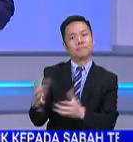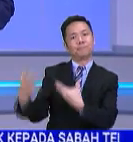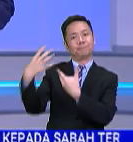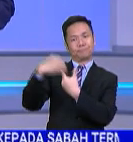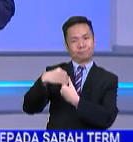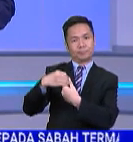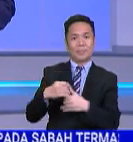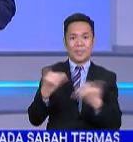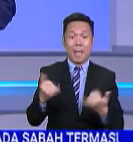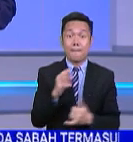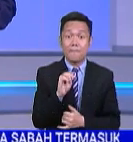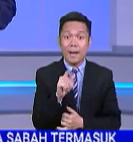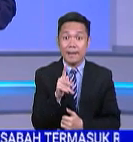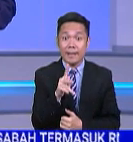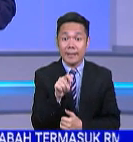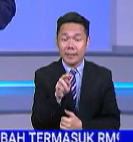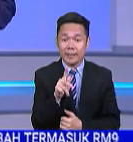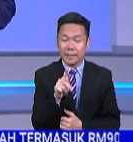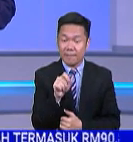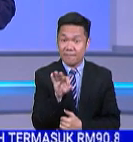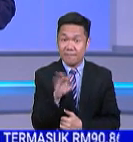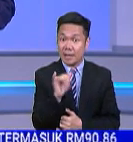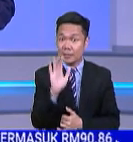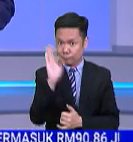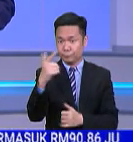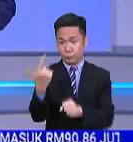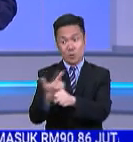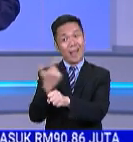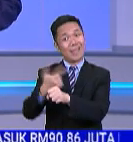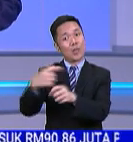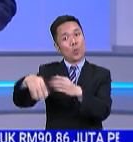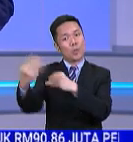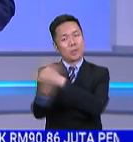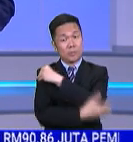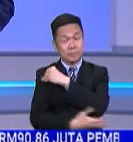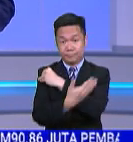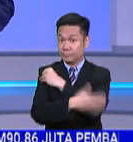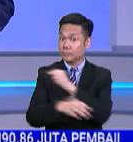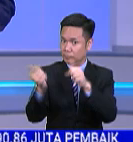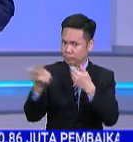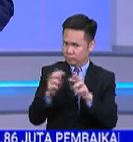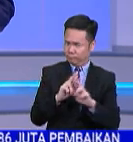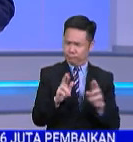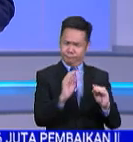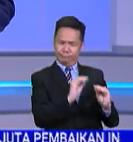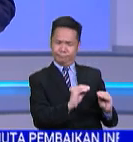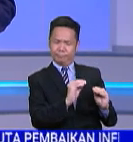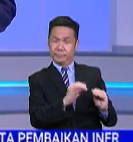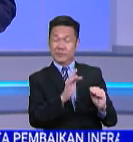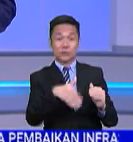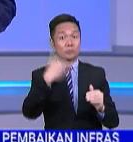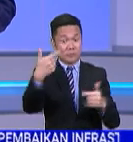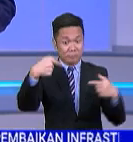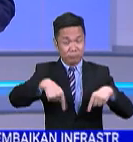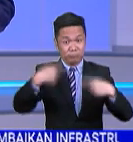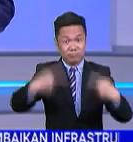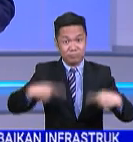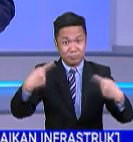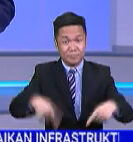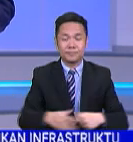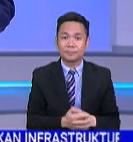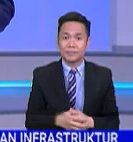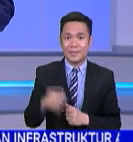Sementara itu, Macaf berkemungkinan mengambil jurulatih luar untuk mempersiapkan pasukan negara menghadapi kejohanan-kejohanan berprestij tahun ini.